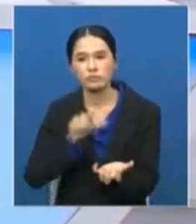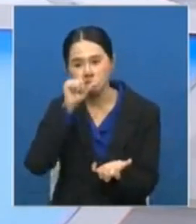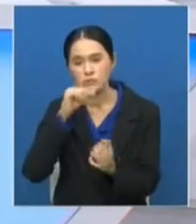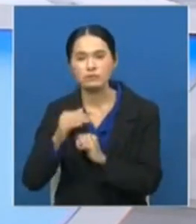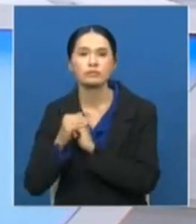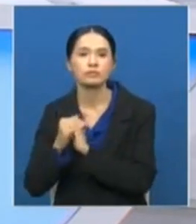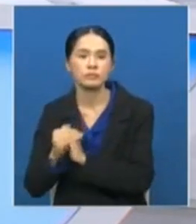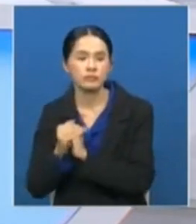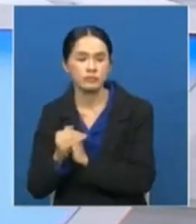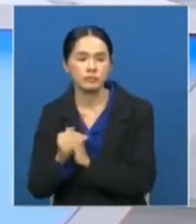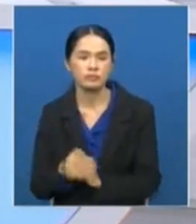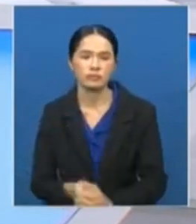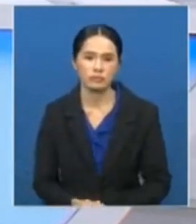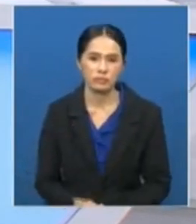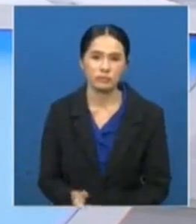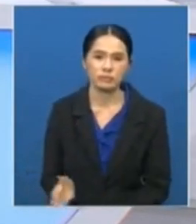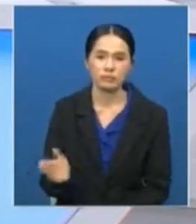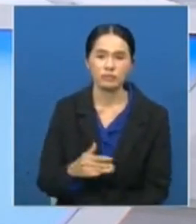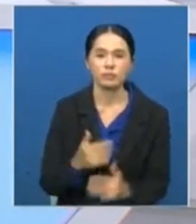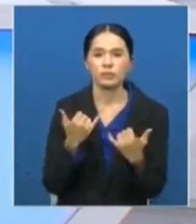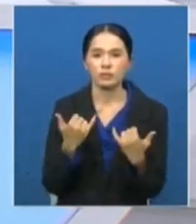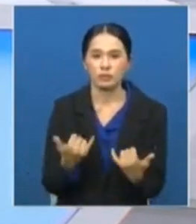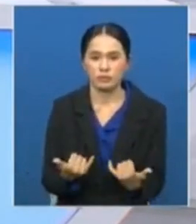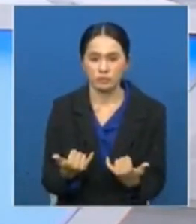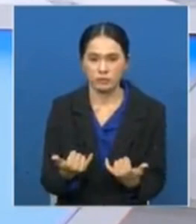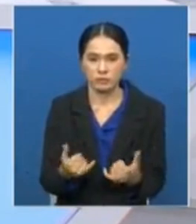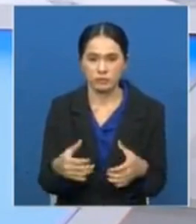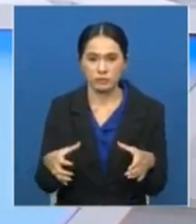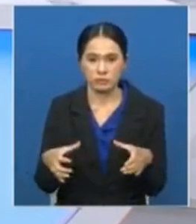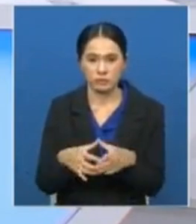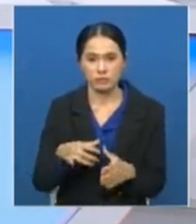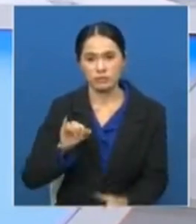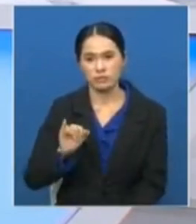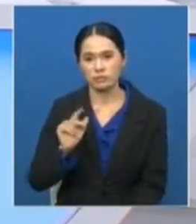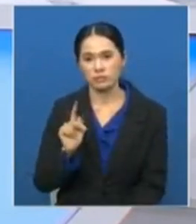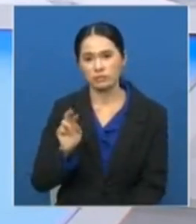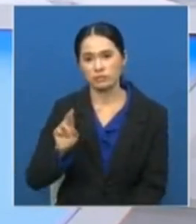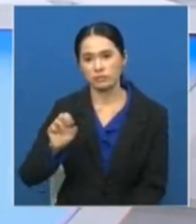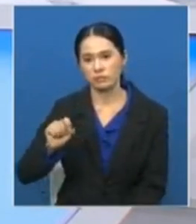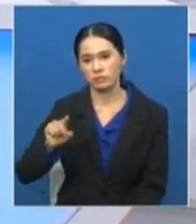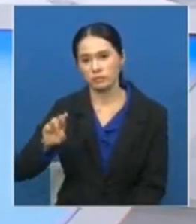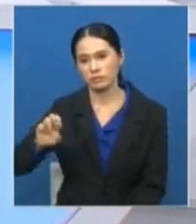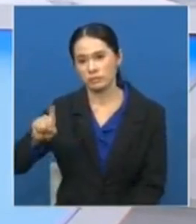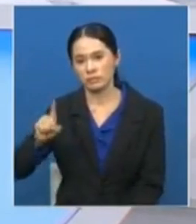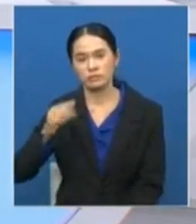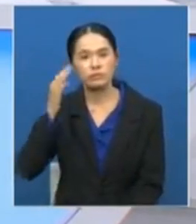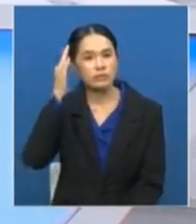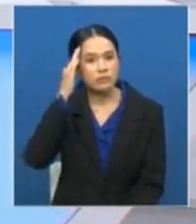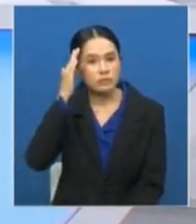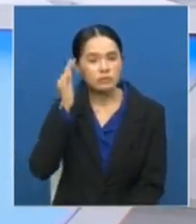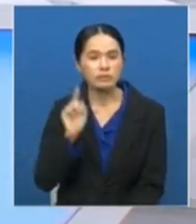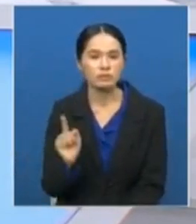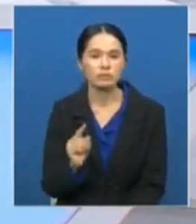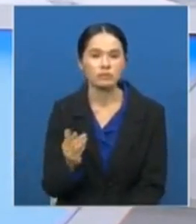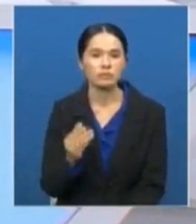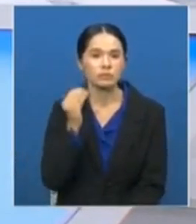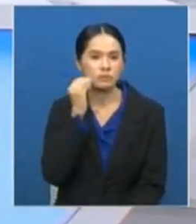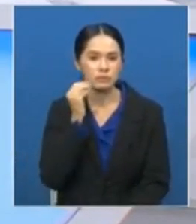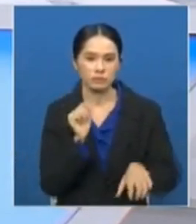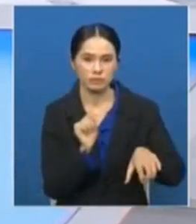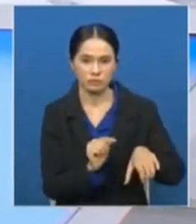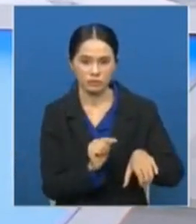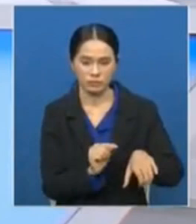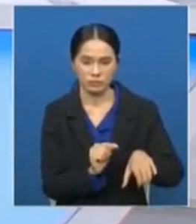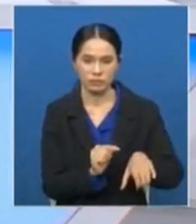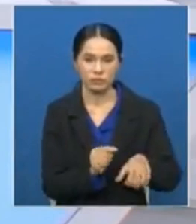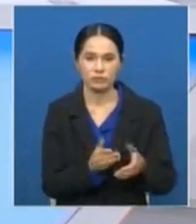ะตอนนี้ พามาดูเรื่องนี้กันต่อคุณผู้ชมครับชุดไกรสีของฝ่ายปกครองเขาสืบทราบมาบอกว่าบ้านหลังเนี้ยในพื้นที่สุ